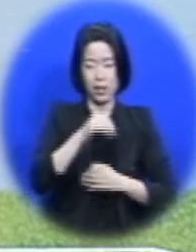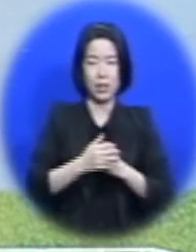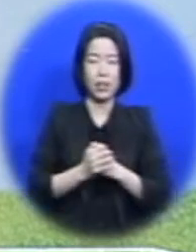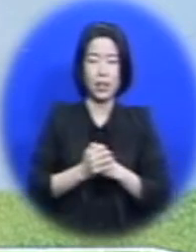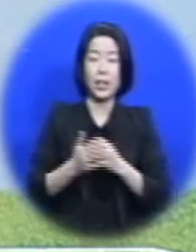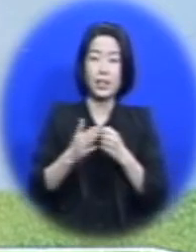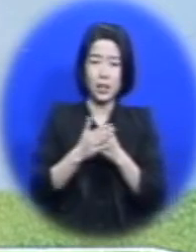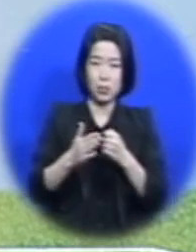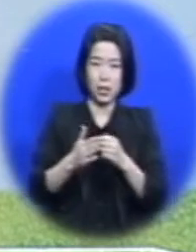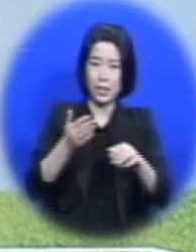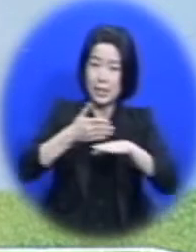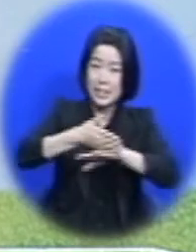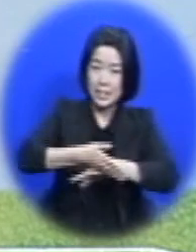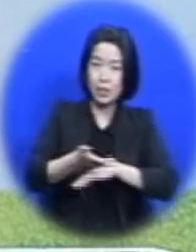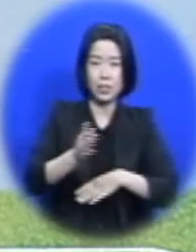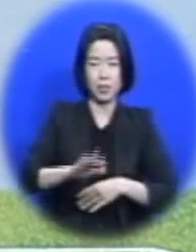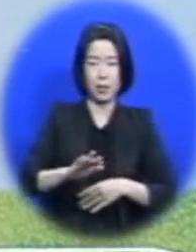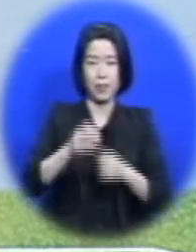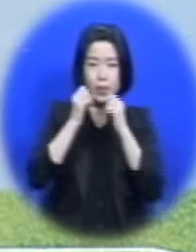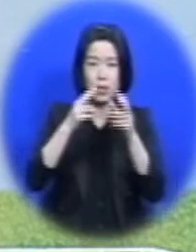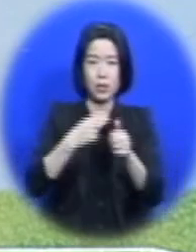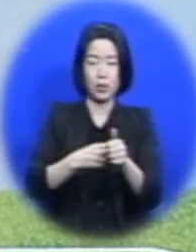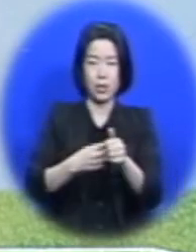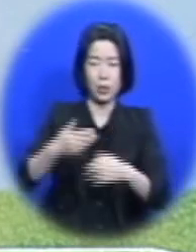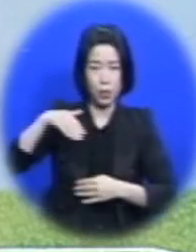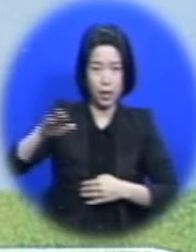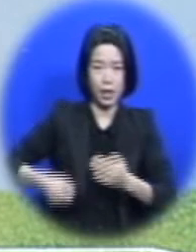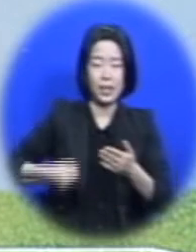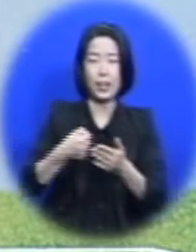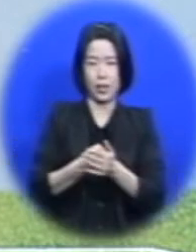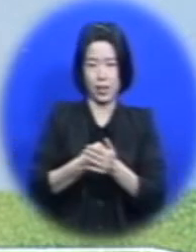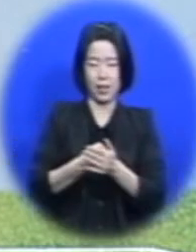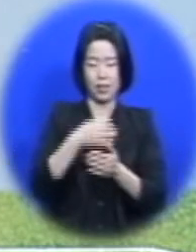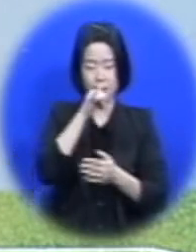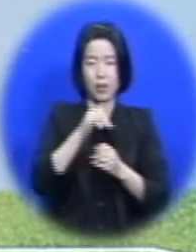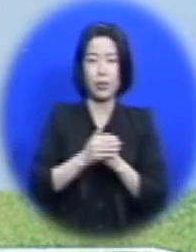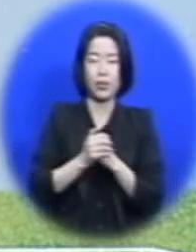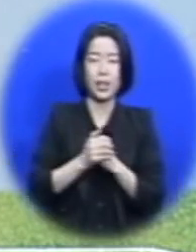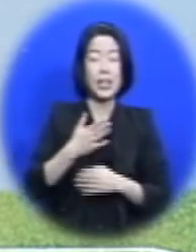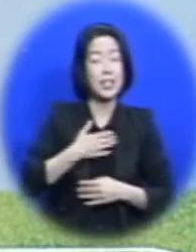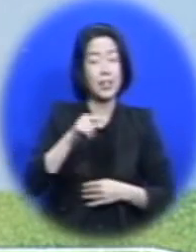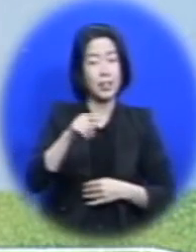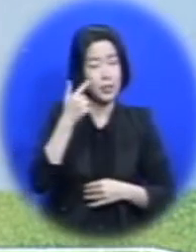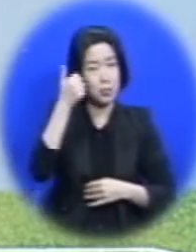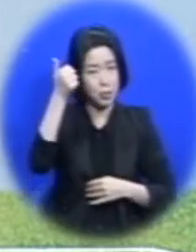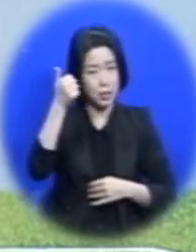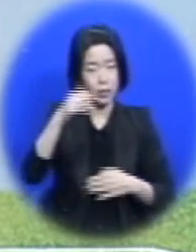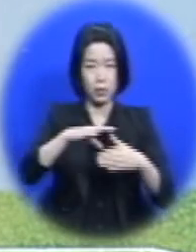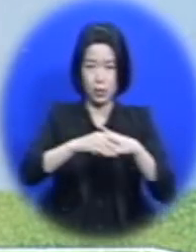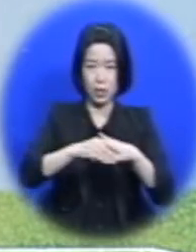아 느끼지만 선교사로 나갈 결단을 하셨나 라고 제가 그 목사님과 같이 손을 잡고